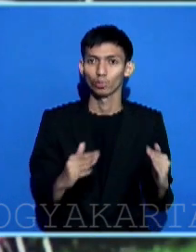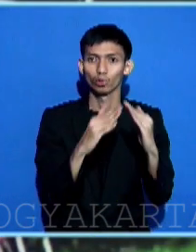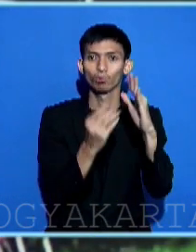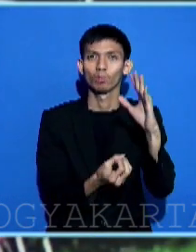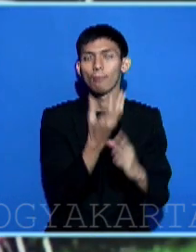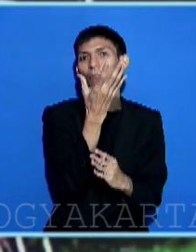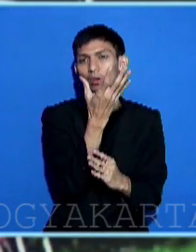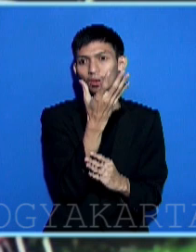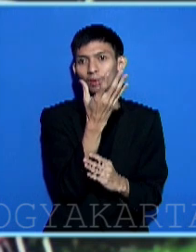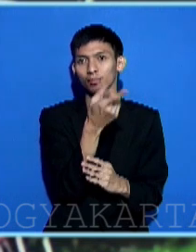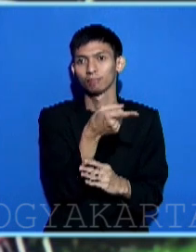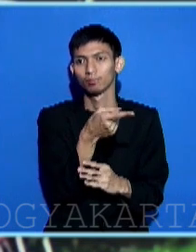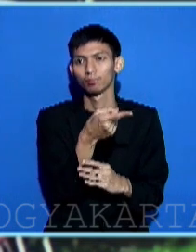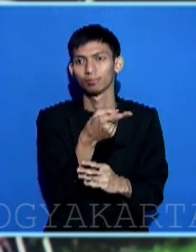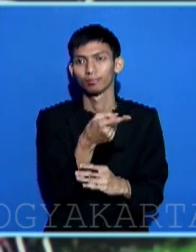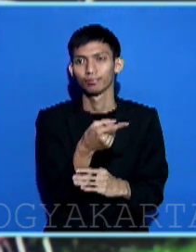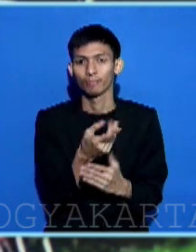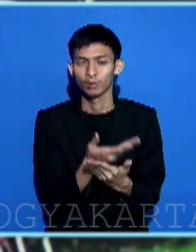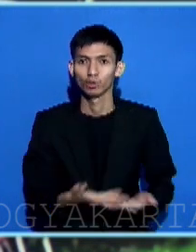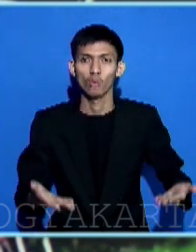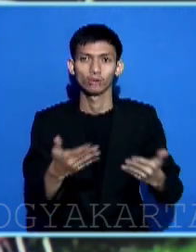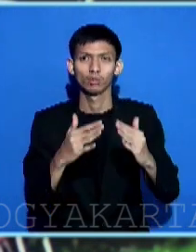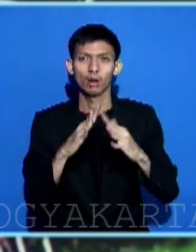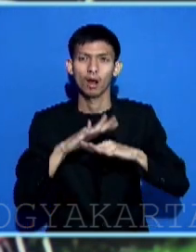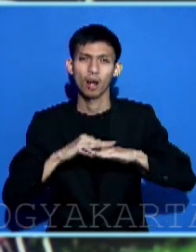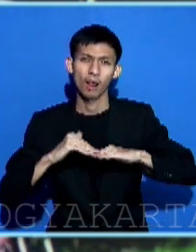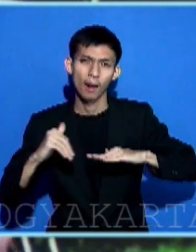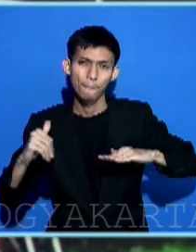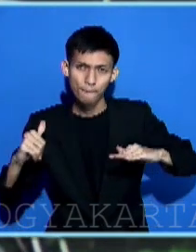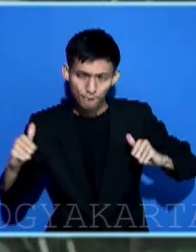menyatu dengan alam berkemah juga mengajarkan untuk hidup